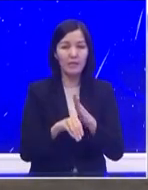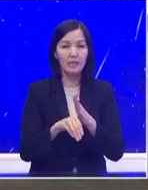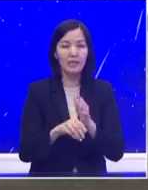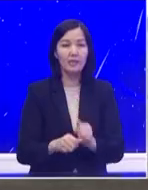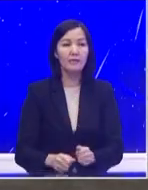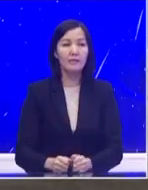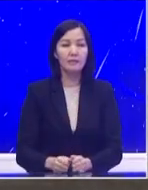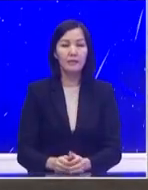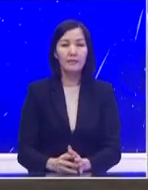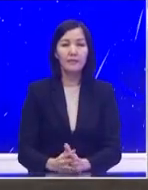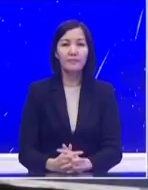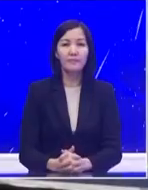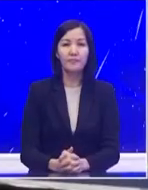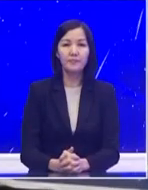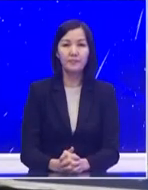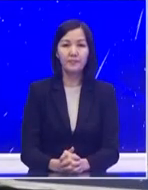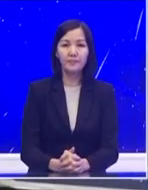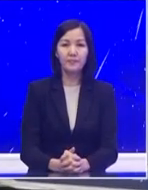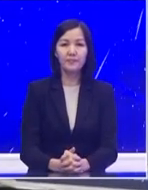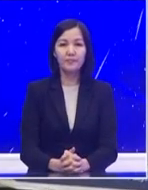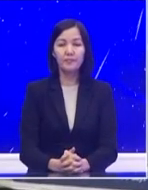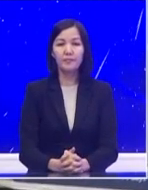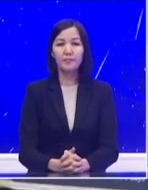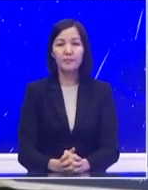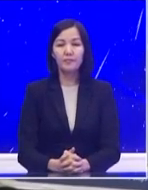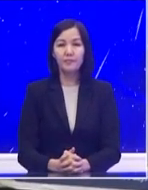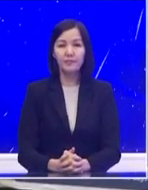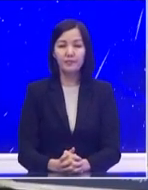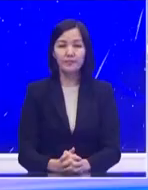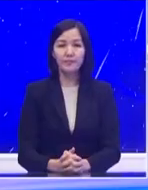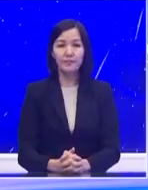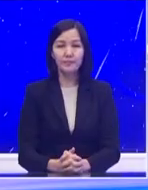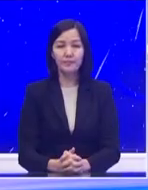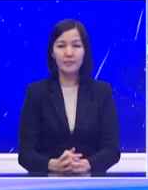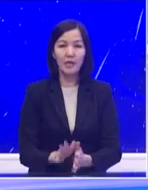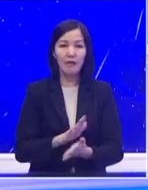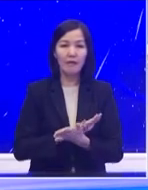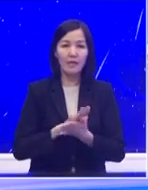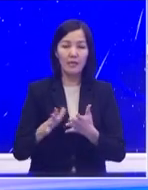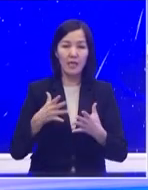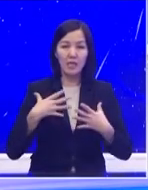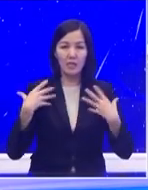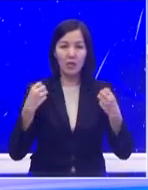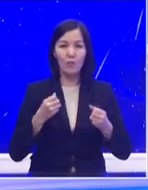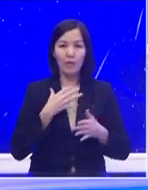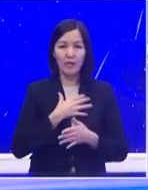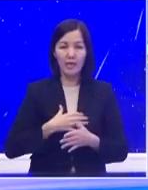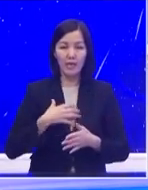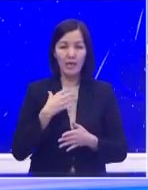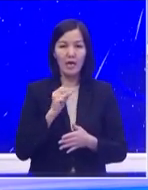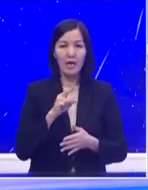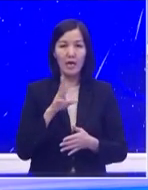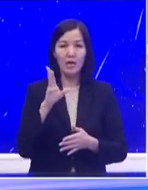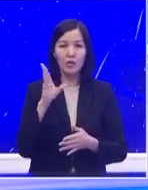Меруерт Қыдырбайқызы, Адель Ақжеркенова, Ербол Атантелов, Жетісу телеарнасы. Тазалық, саулық кепілі. Ақсу